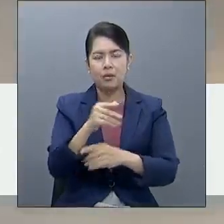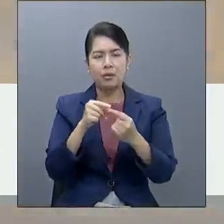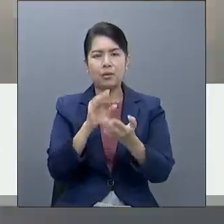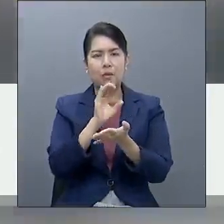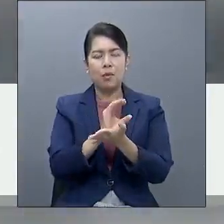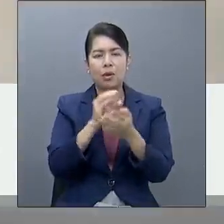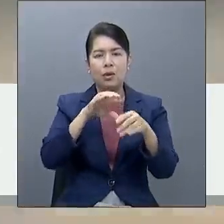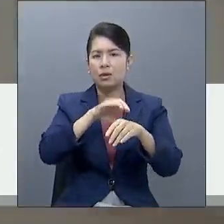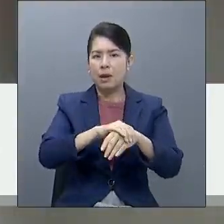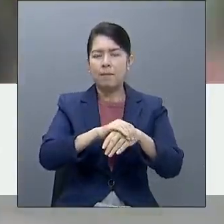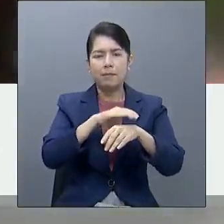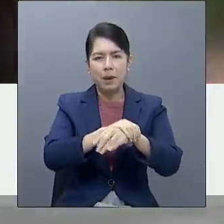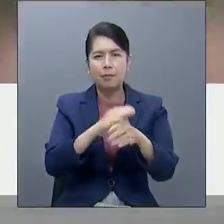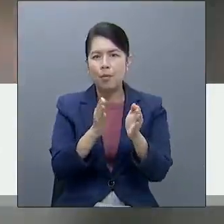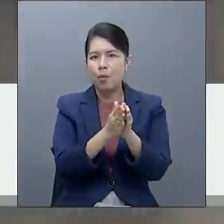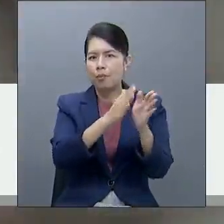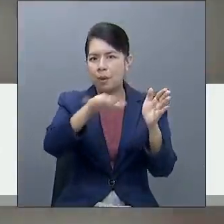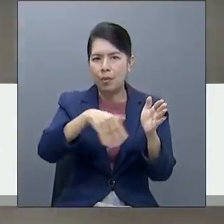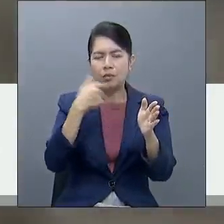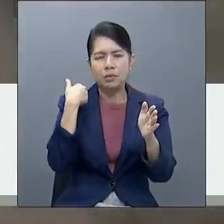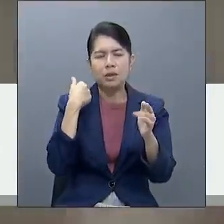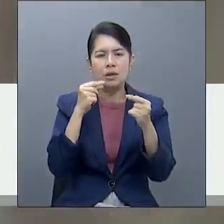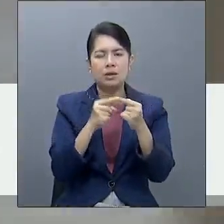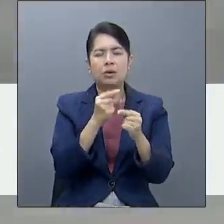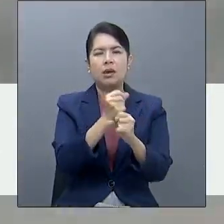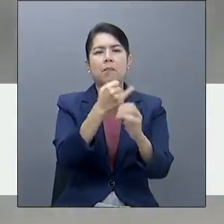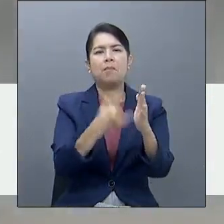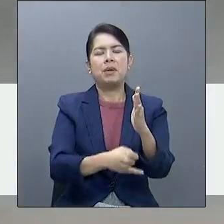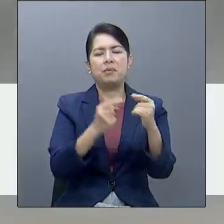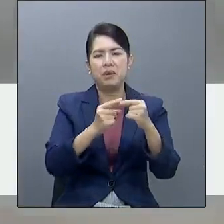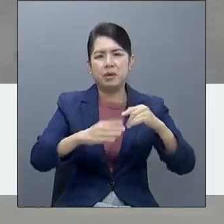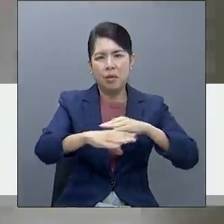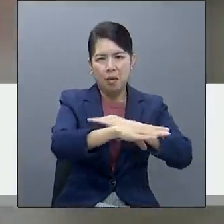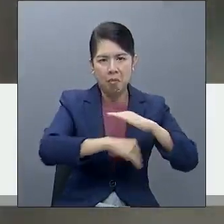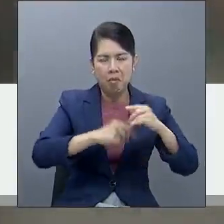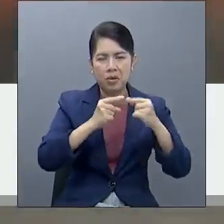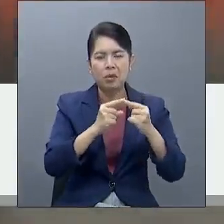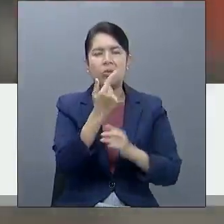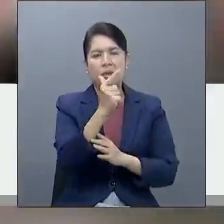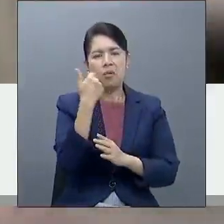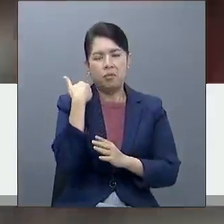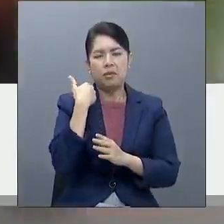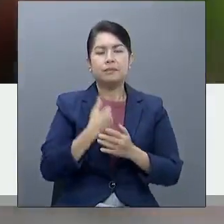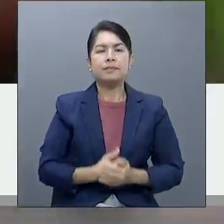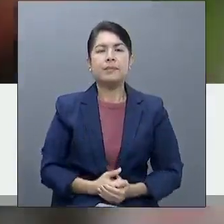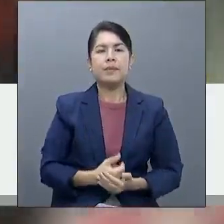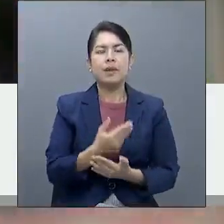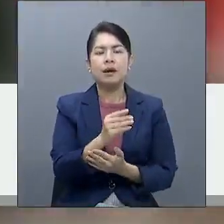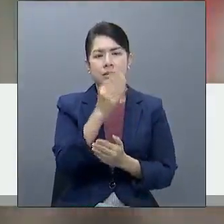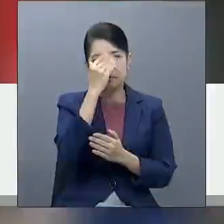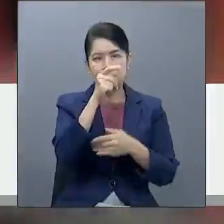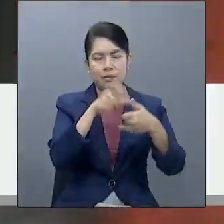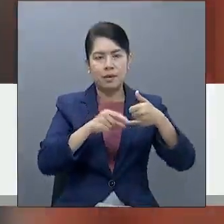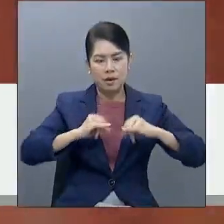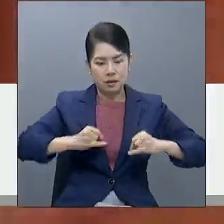หตุได้อีก2คนโดยพบว่าเคยมีประวัติปล้นร้านทองที่อำเภอพบพระมาก่อนหน้านี้ด้วยคดีนี้นายพิสิทธิ์เจ้าของ